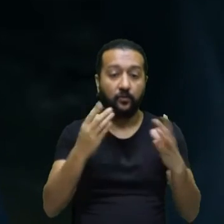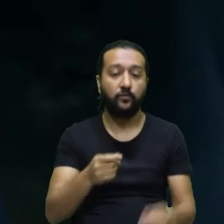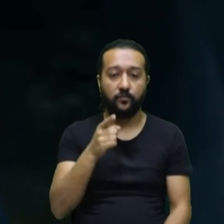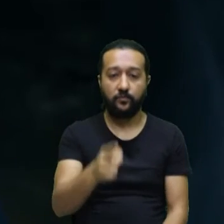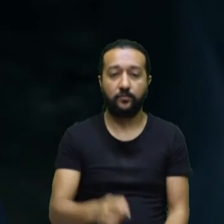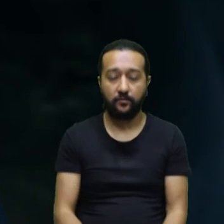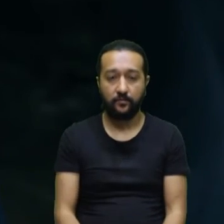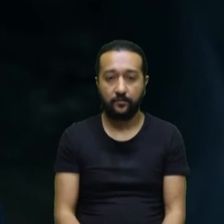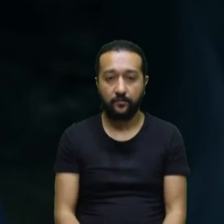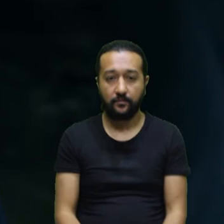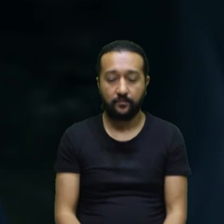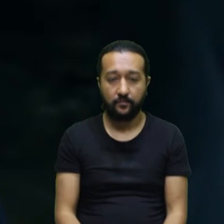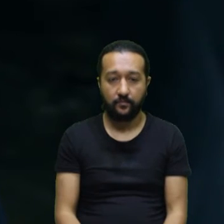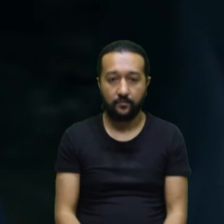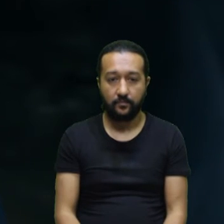paylaşırsın.